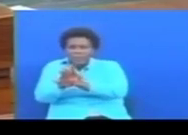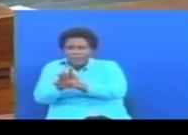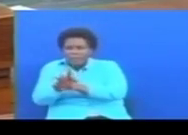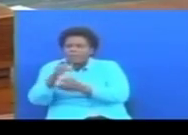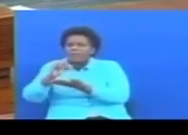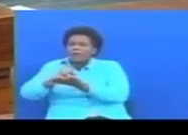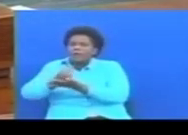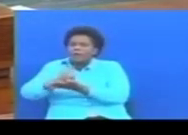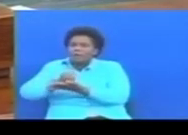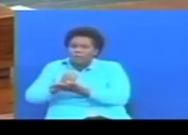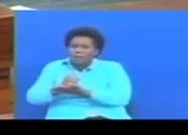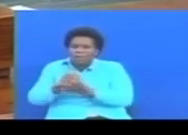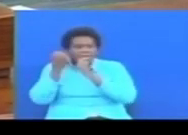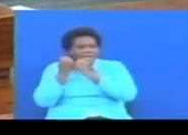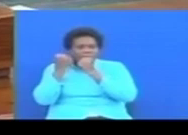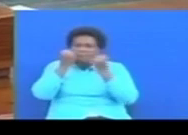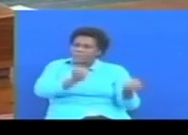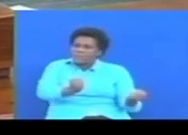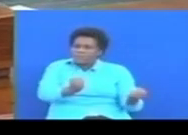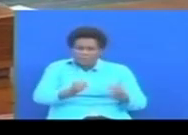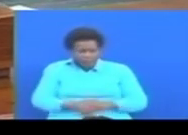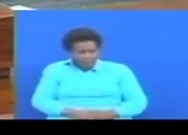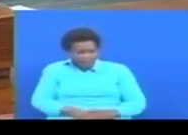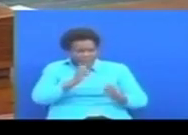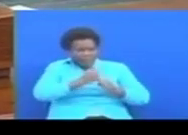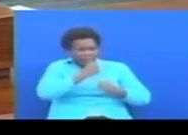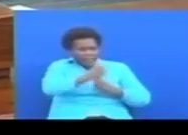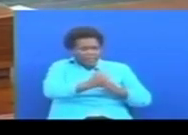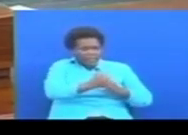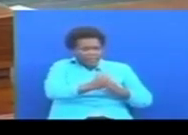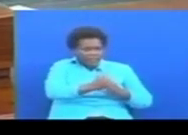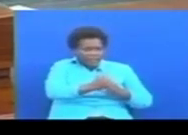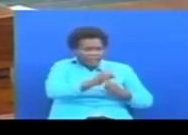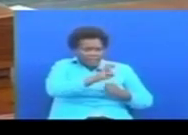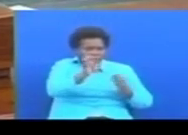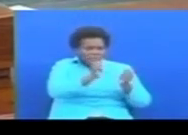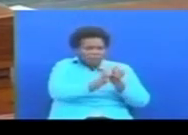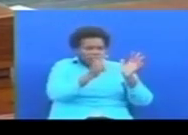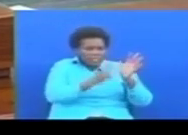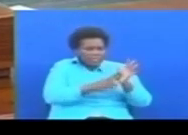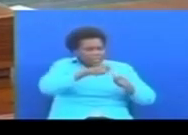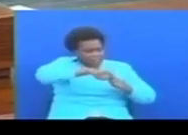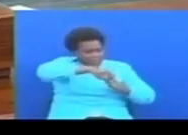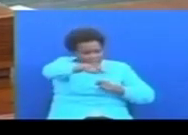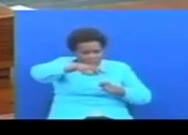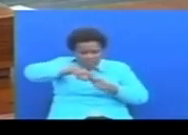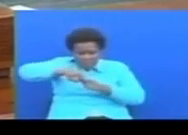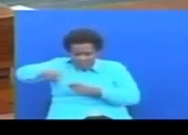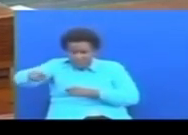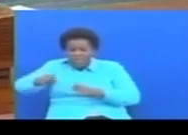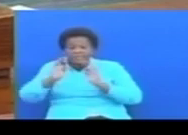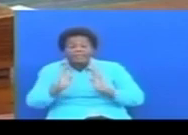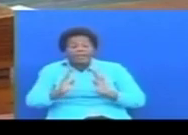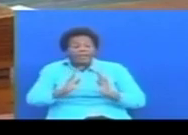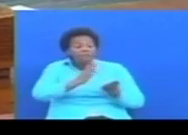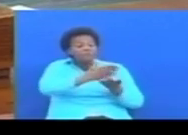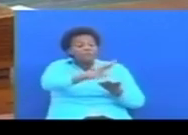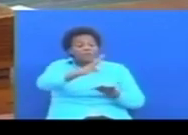hekta 17,400 kati ya hekta 58,000 zimeshapimwa na zipo tayari kwa